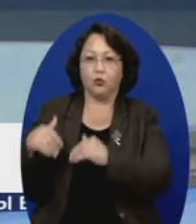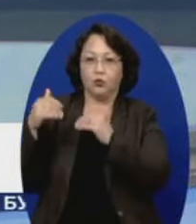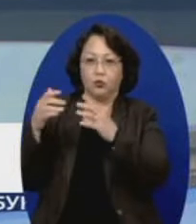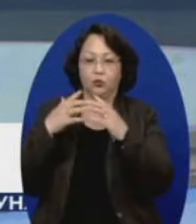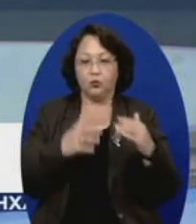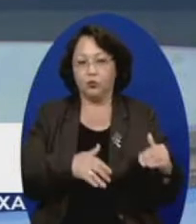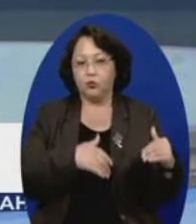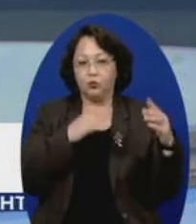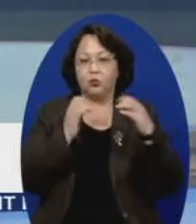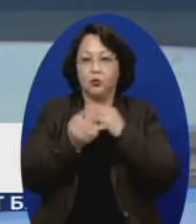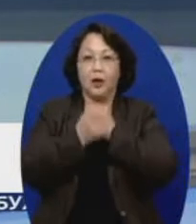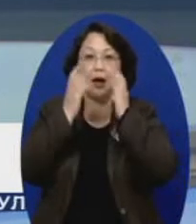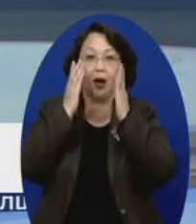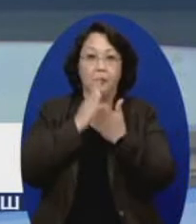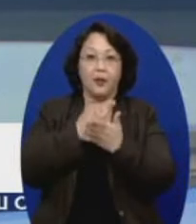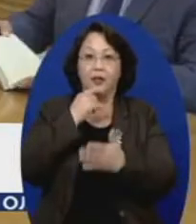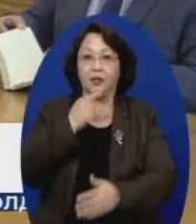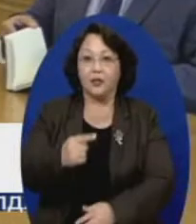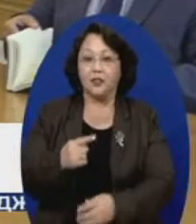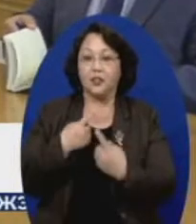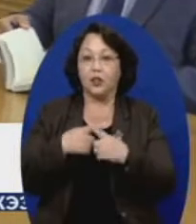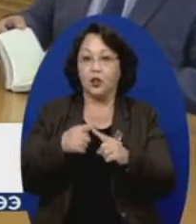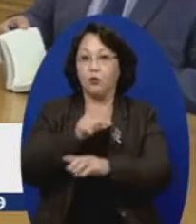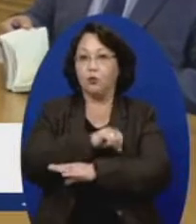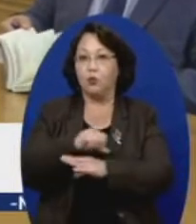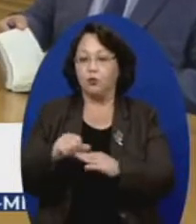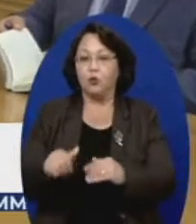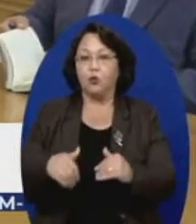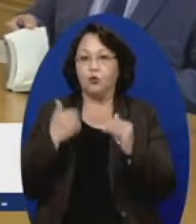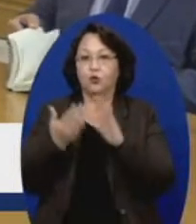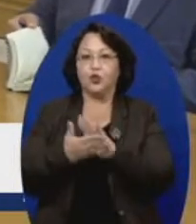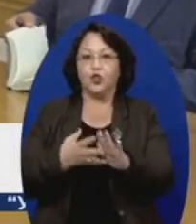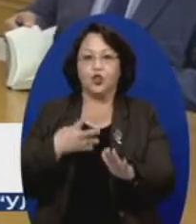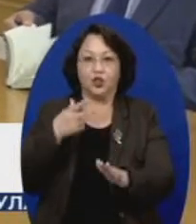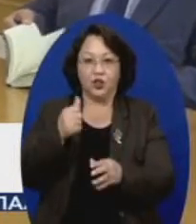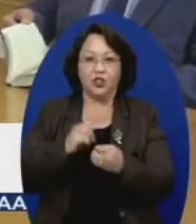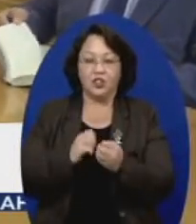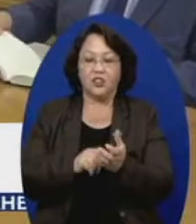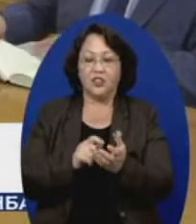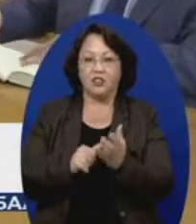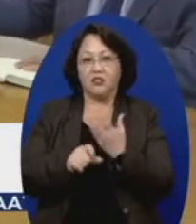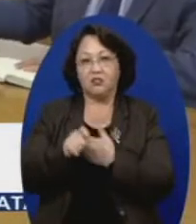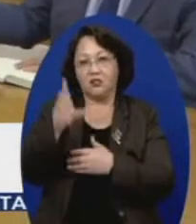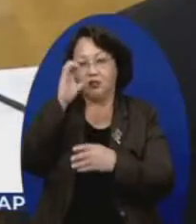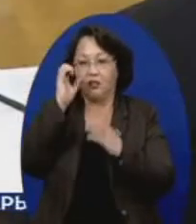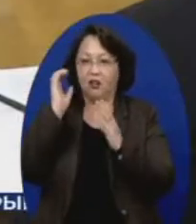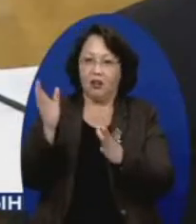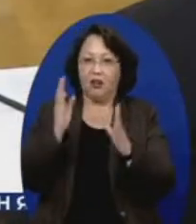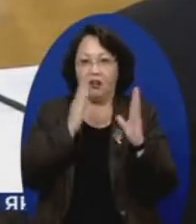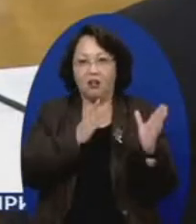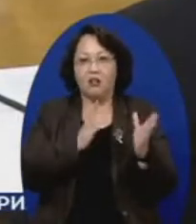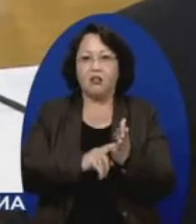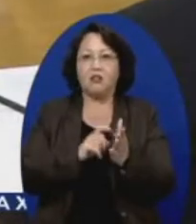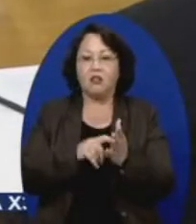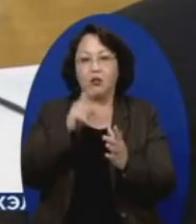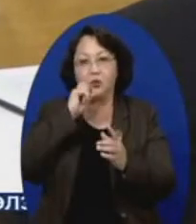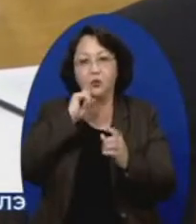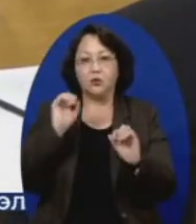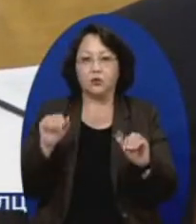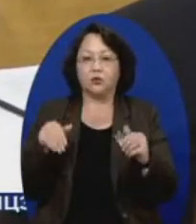онцгой анхаарал хандуулж байгааг ерөнхий сайд онцлоо. Хилийн бомбыг хөгжүүлэн шинжлэх асуудалд элчин сайд нар анхаарал хандуулахыг хүссэн